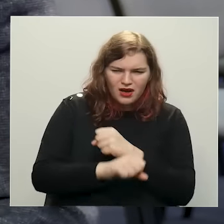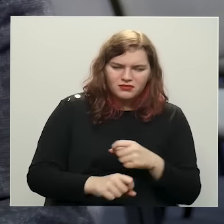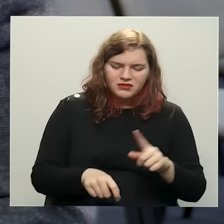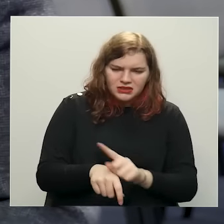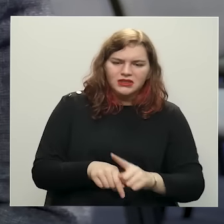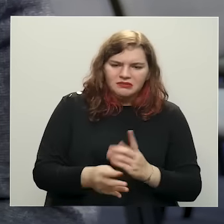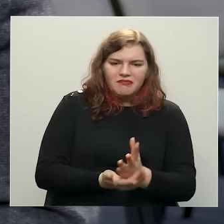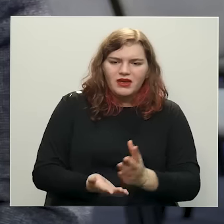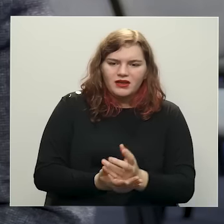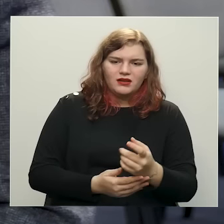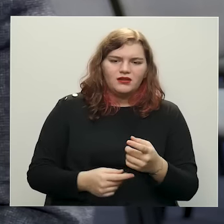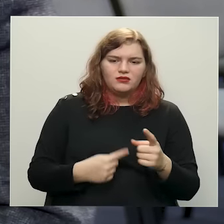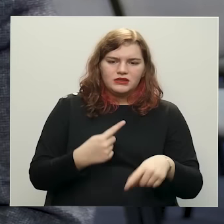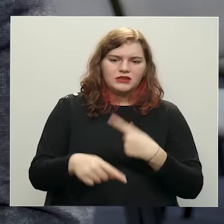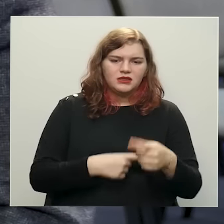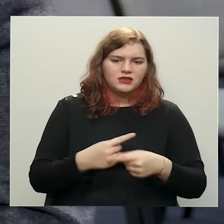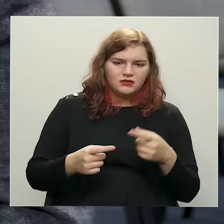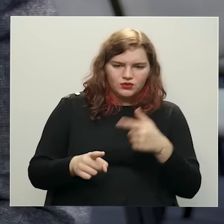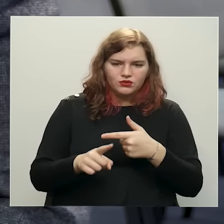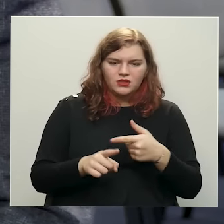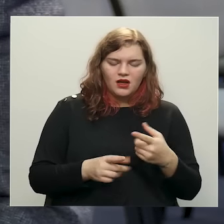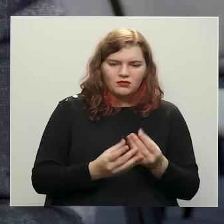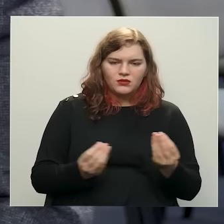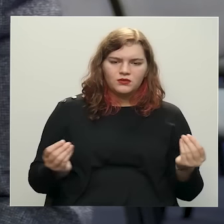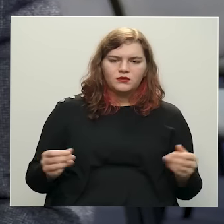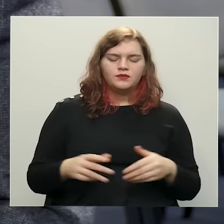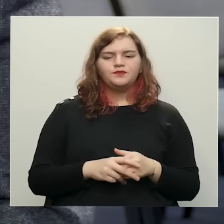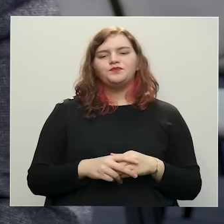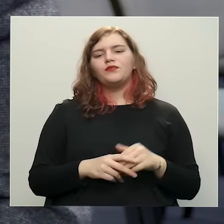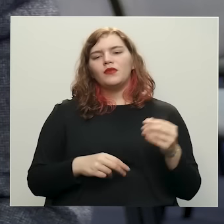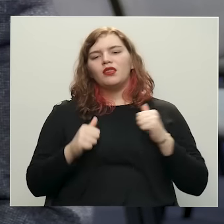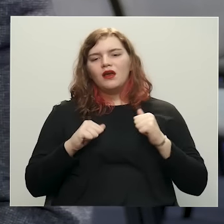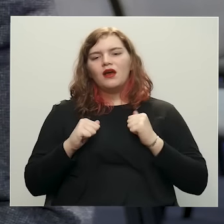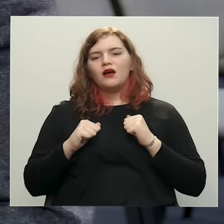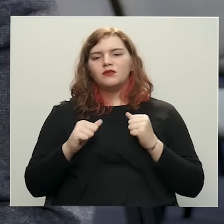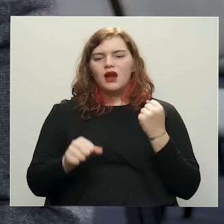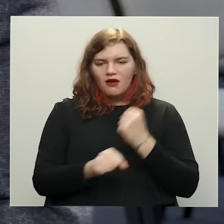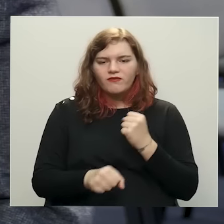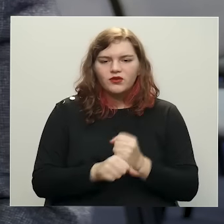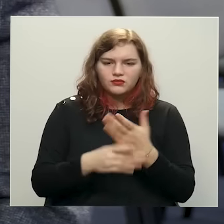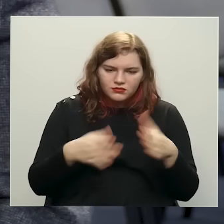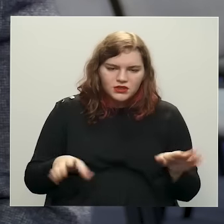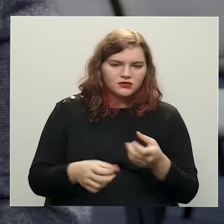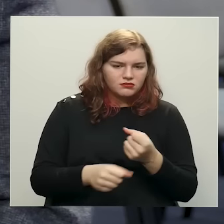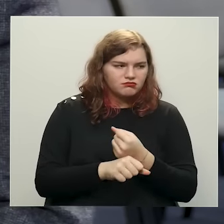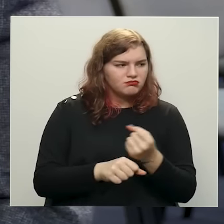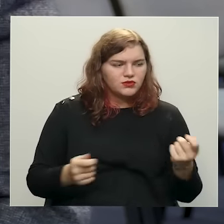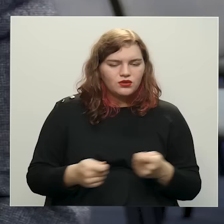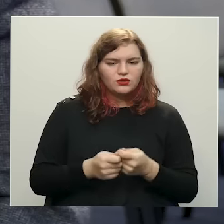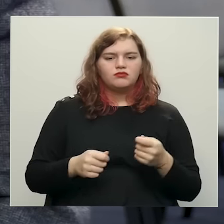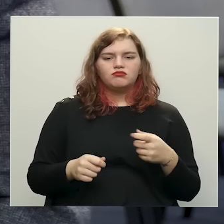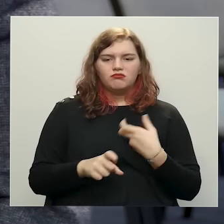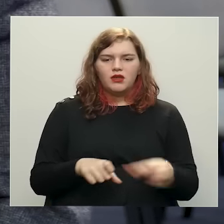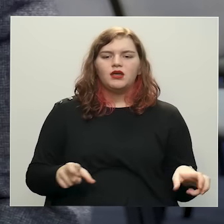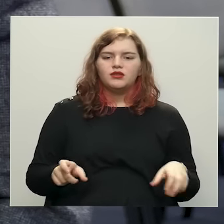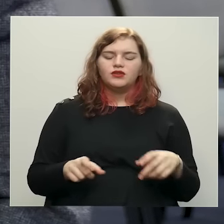noaptea. Sunt schimburi. Nu, în sfârșit. Tabăra am pus-o la punct să funcționeze. Și atunci